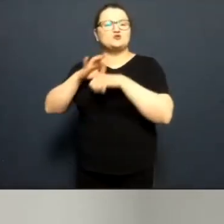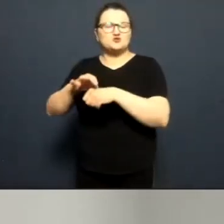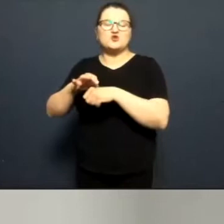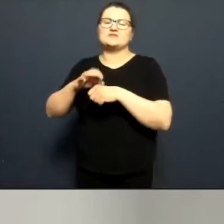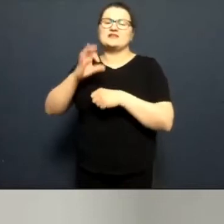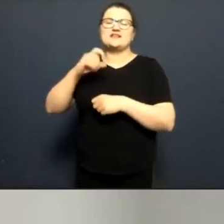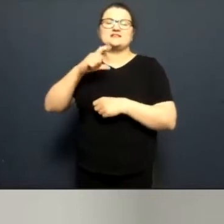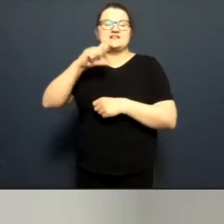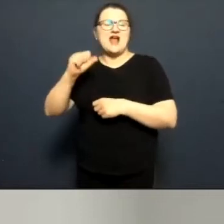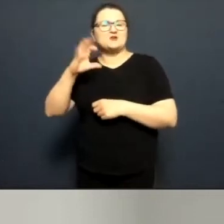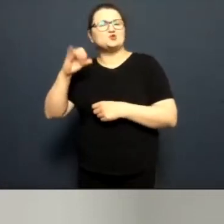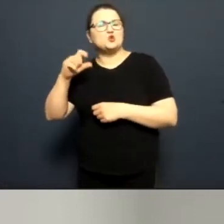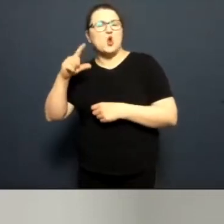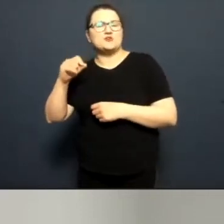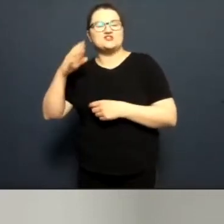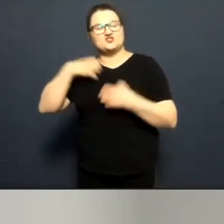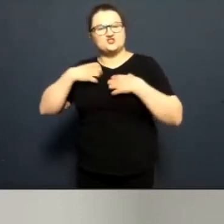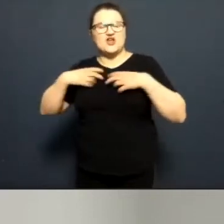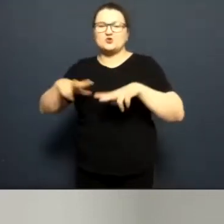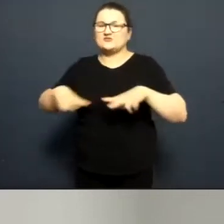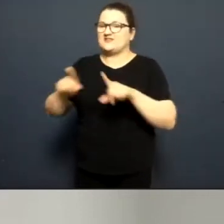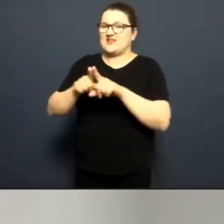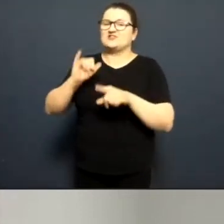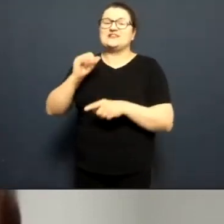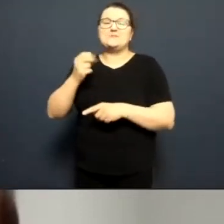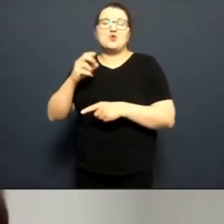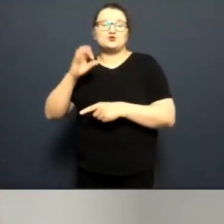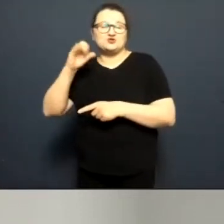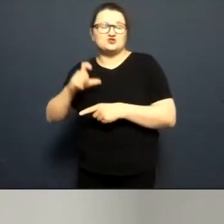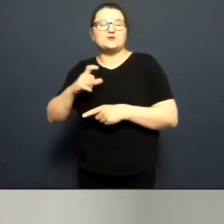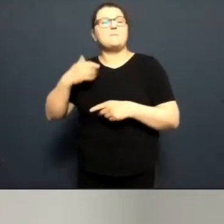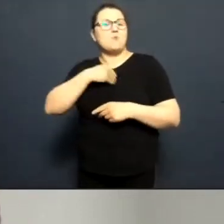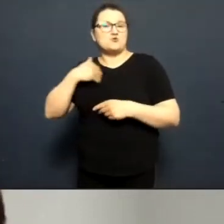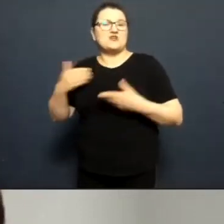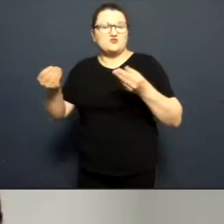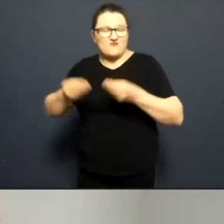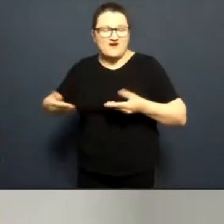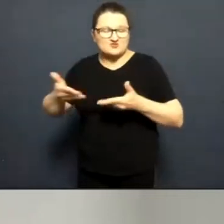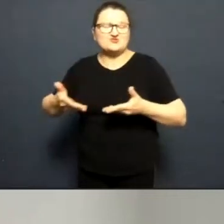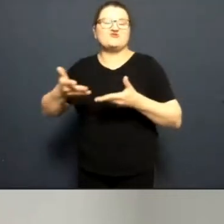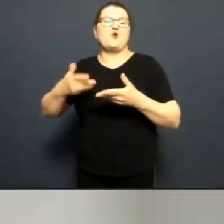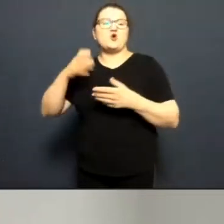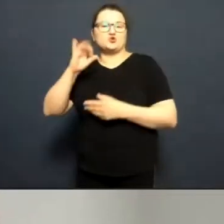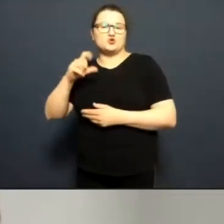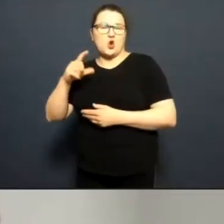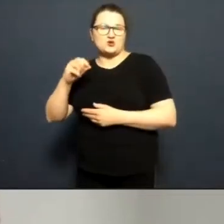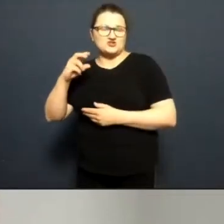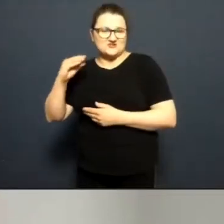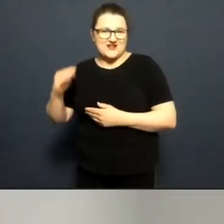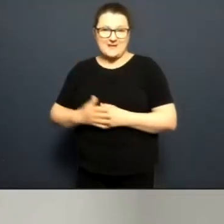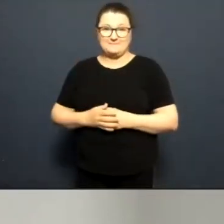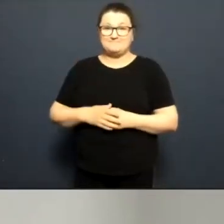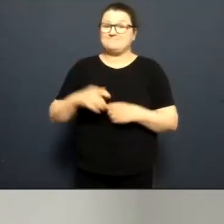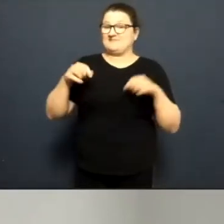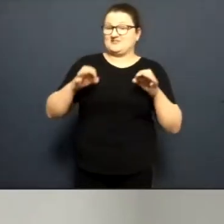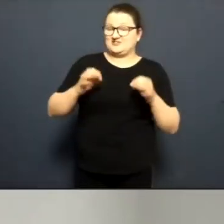Sesji Socjologii Życia Rodzinnego i Intymności w Polskim Towarzystwie Socjologicznym. Nasze spotkanie jest